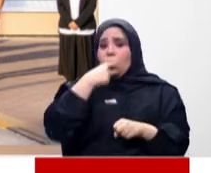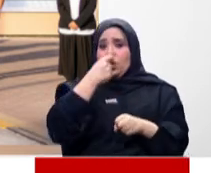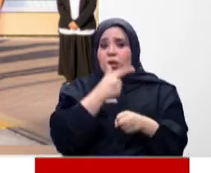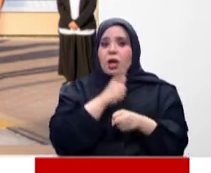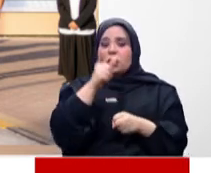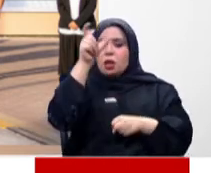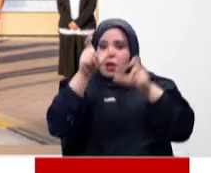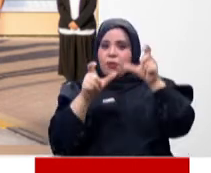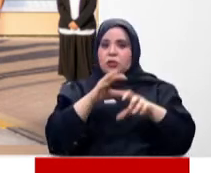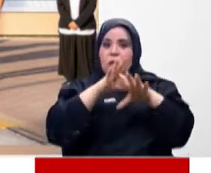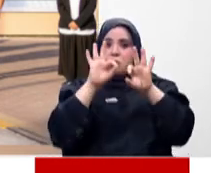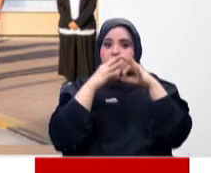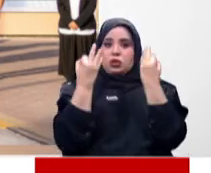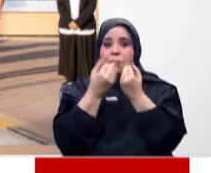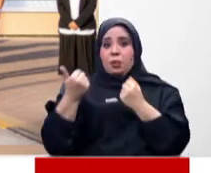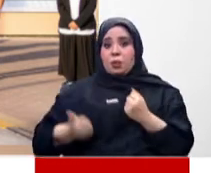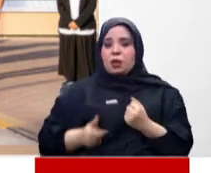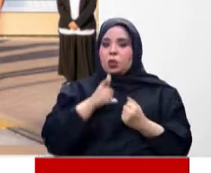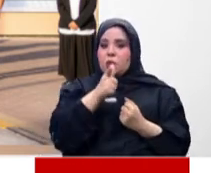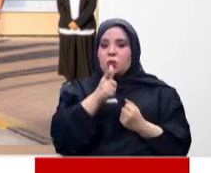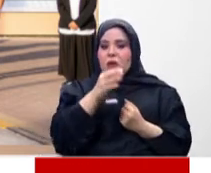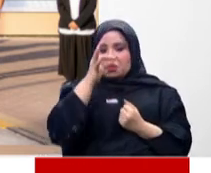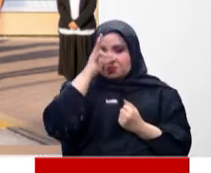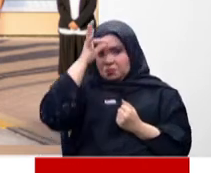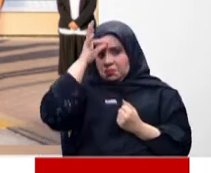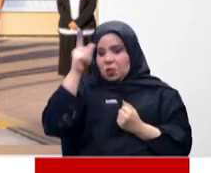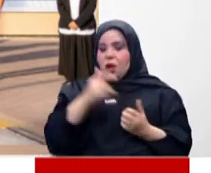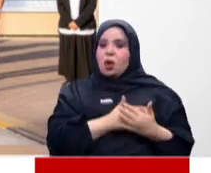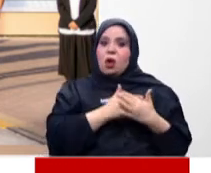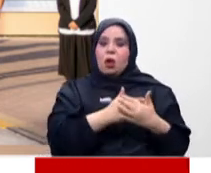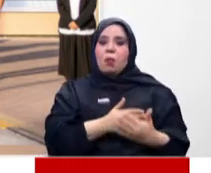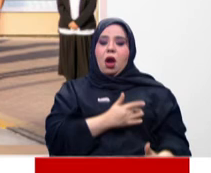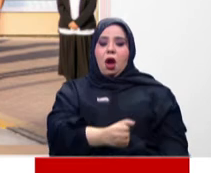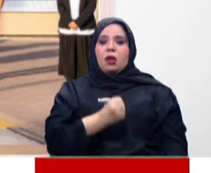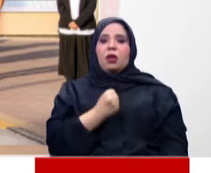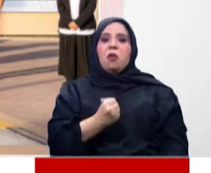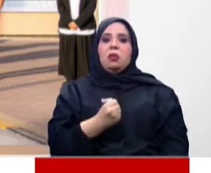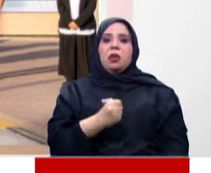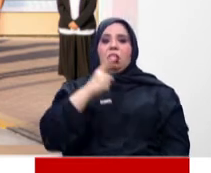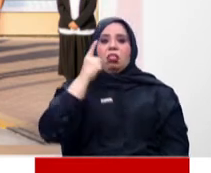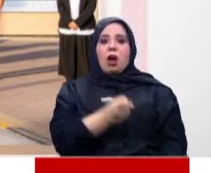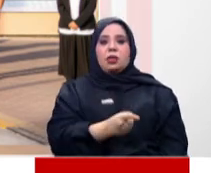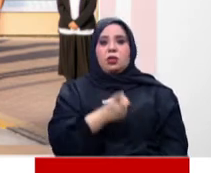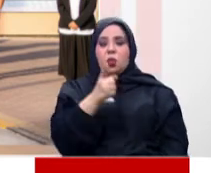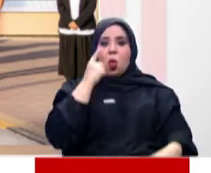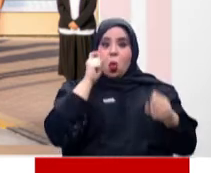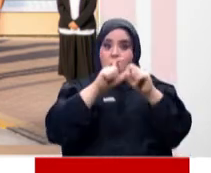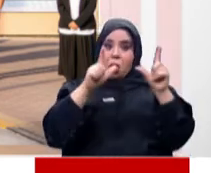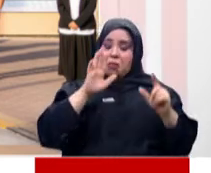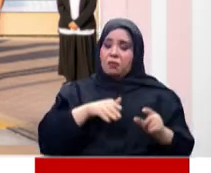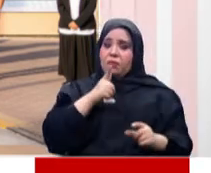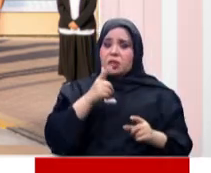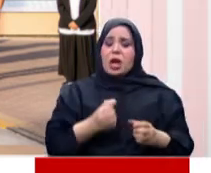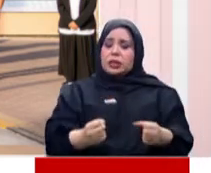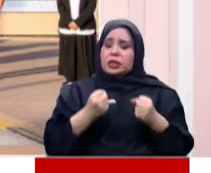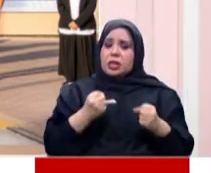أن لأفراد المجتمع البحريني طابع فريد يتجلى بحبهم للتحدي وعشقهم للإنجاز الذي رأينا المخرجات